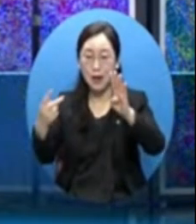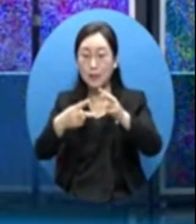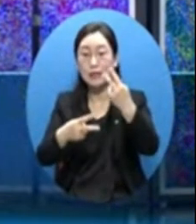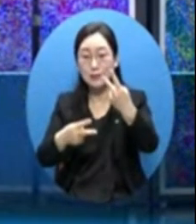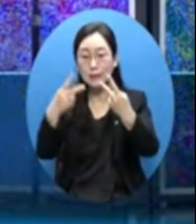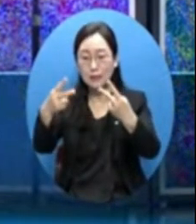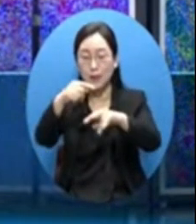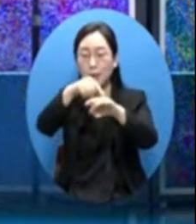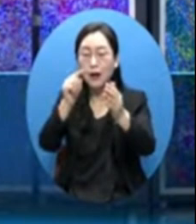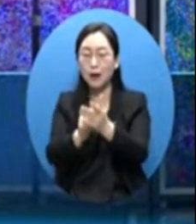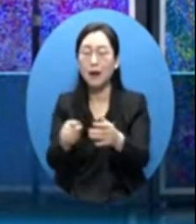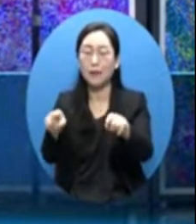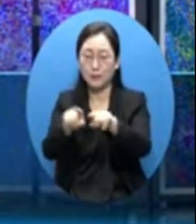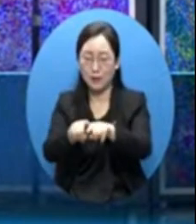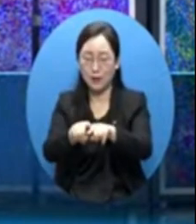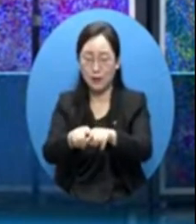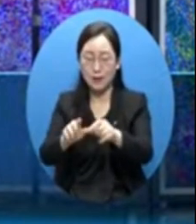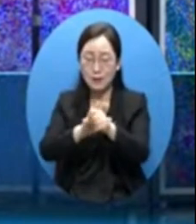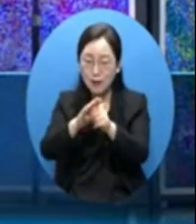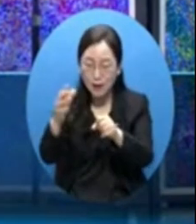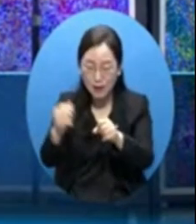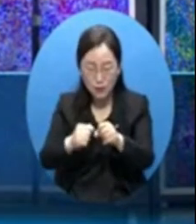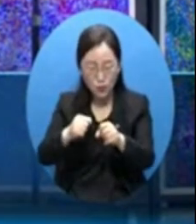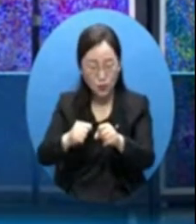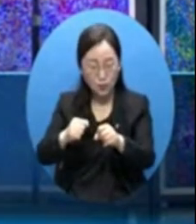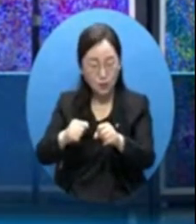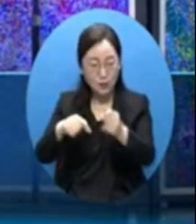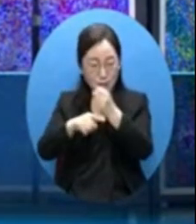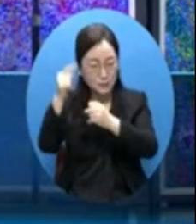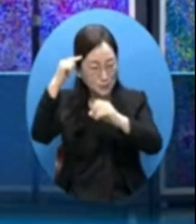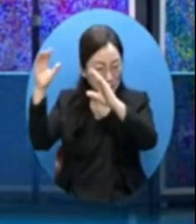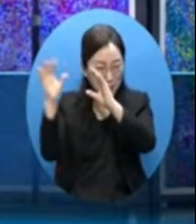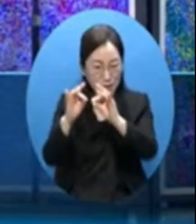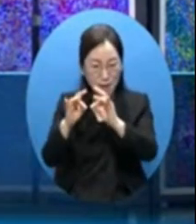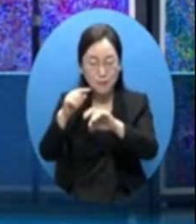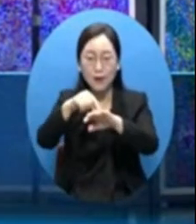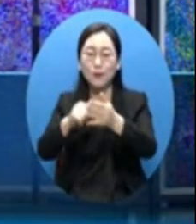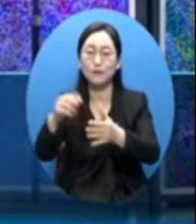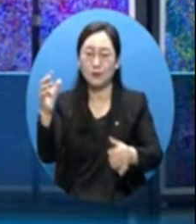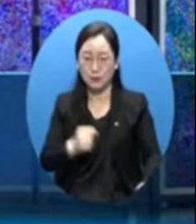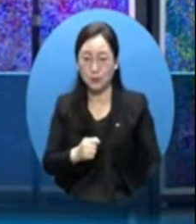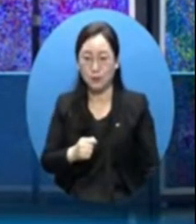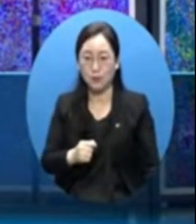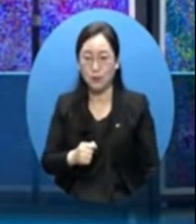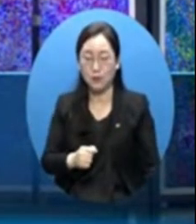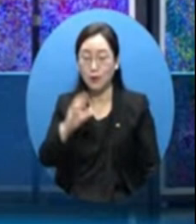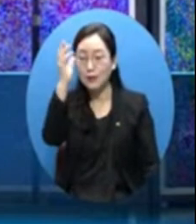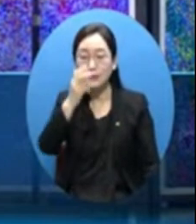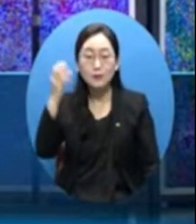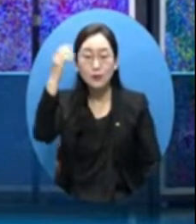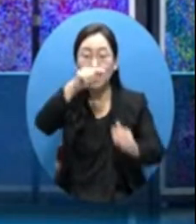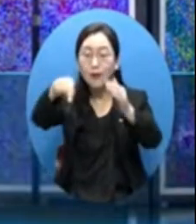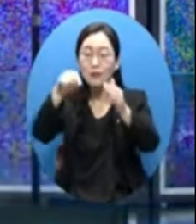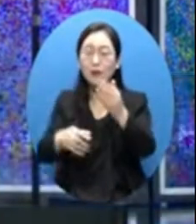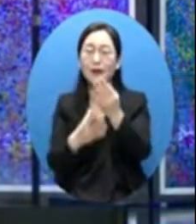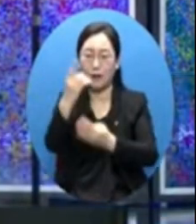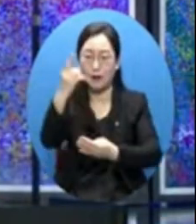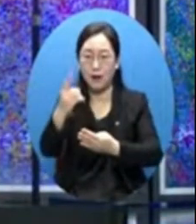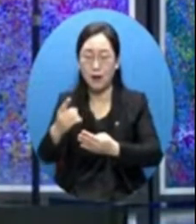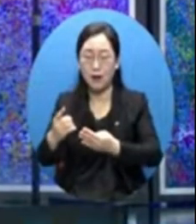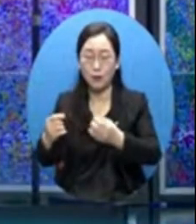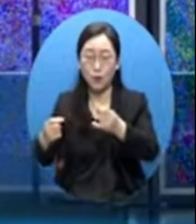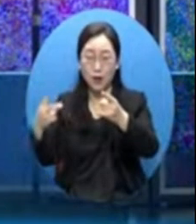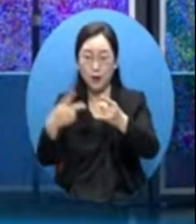마음을 같이하여 같은 사랑을 가지고 뜻을 합하며 한 마음을 품어 우리가 성령 안에서 하나가 되어야 됩니다. 에베소서 4장